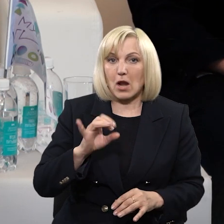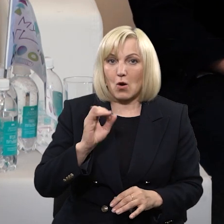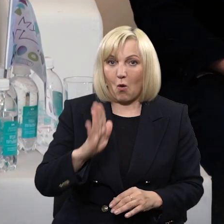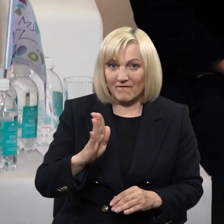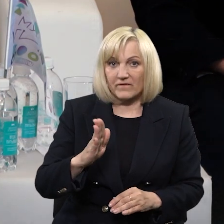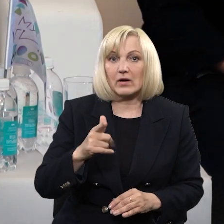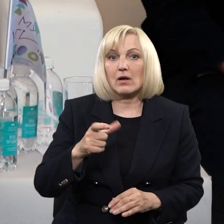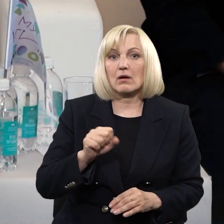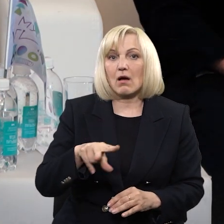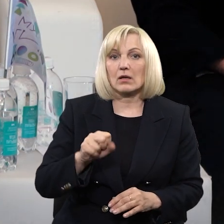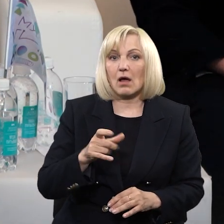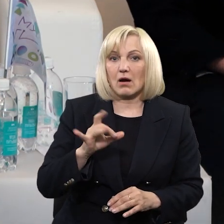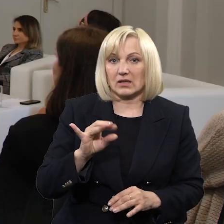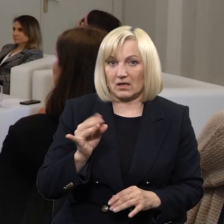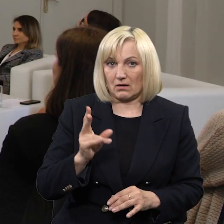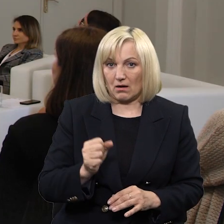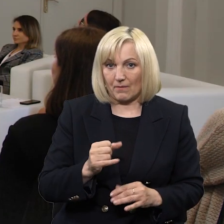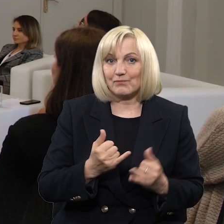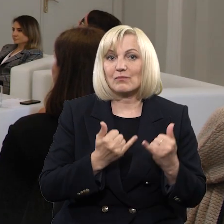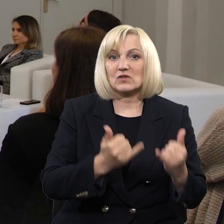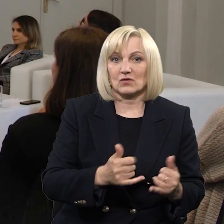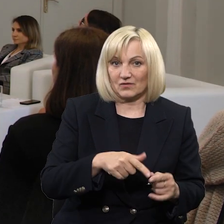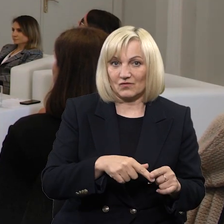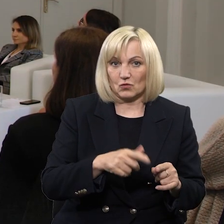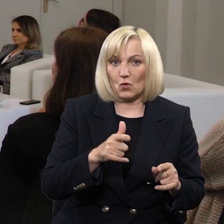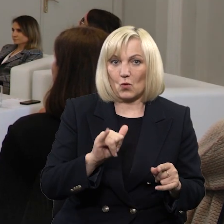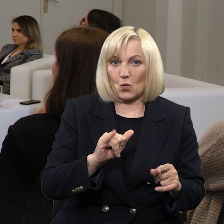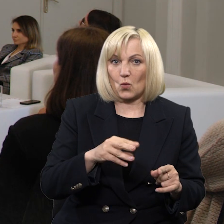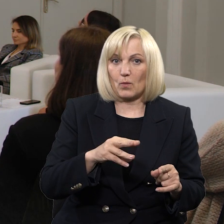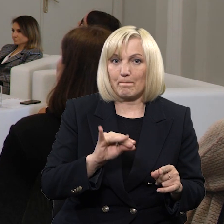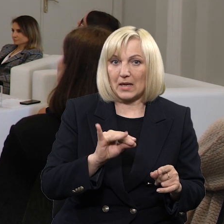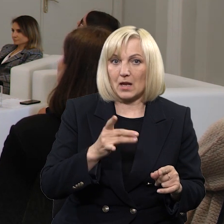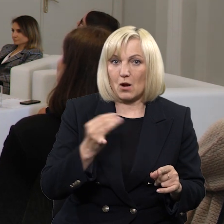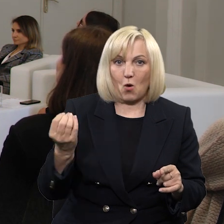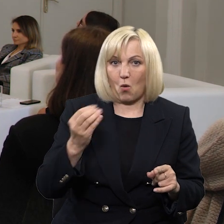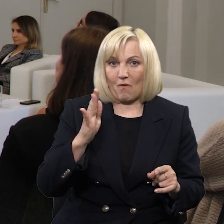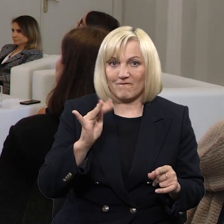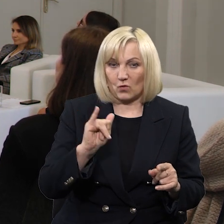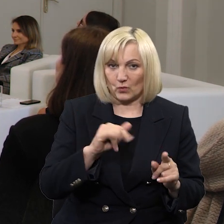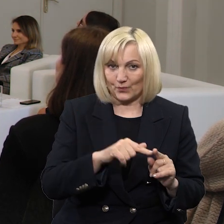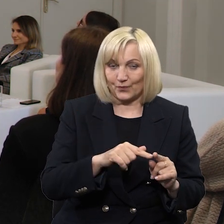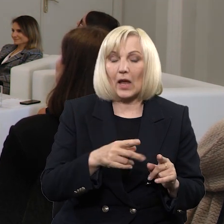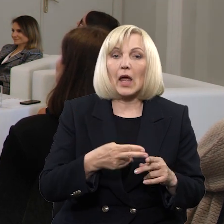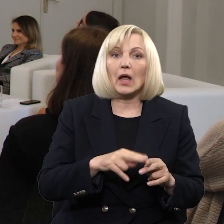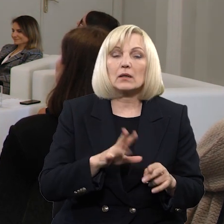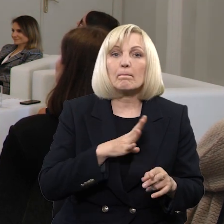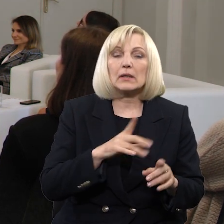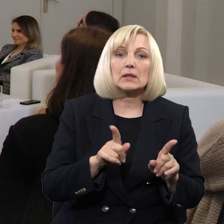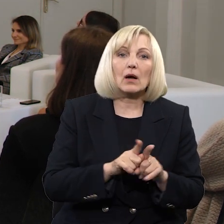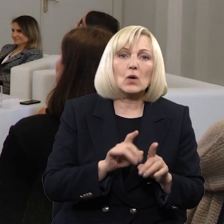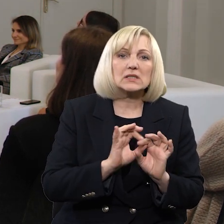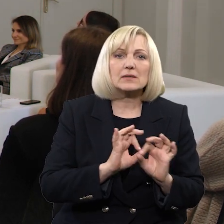Галактика посвященный Николаю степановичу гумилеву Это был такой